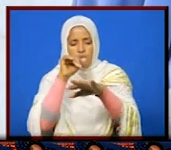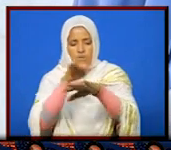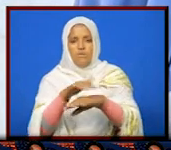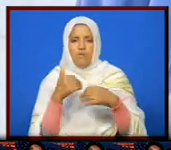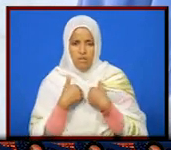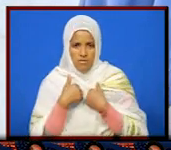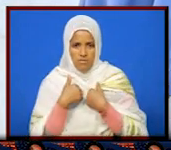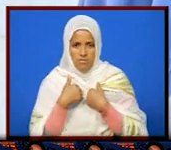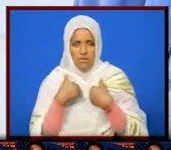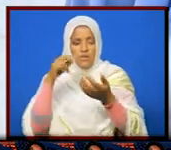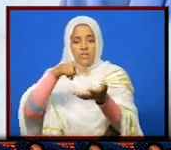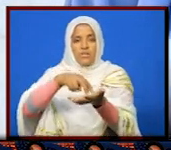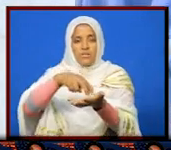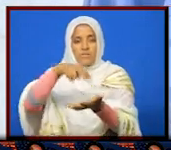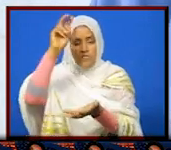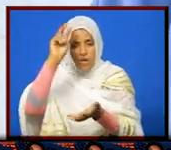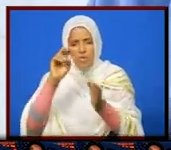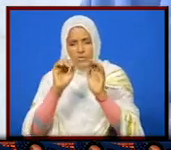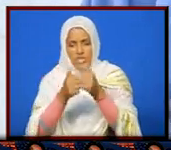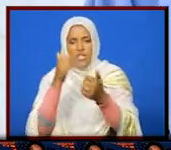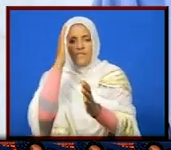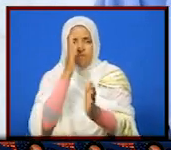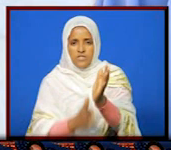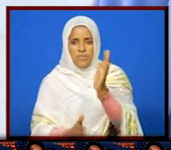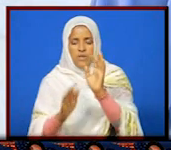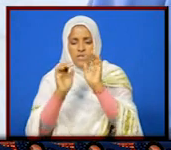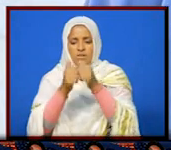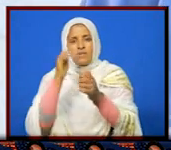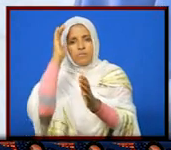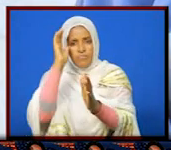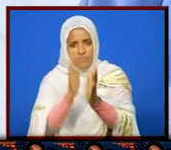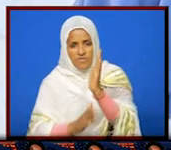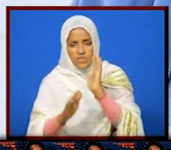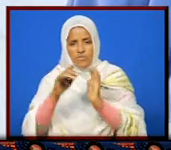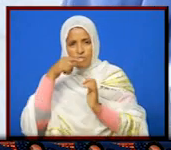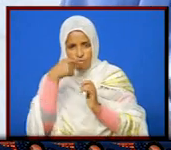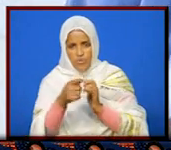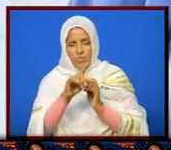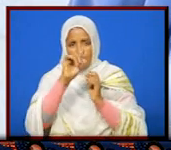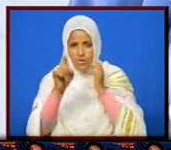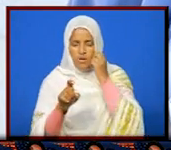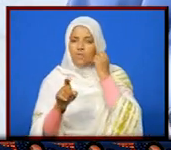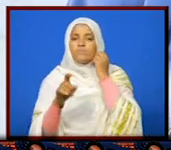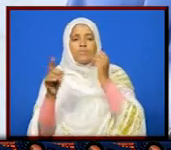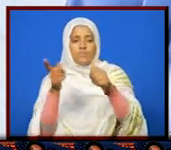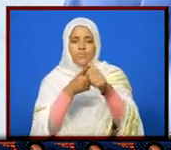ነው። ይልካቸዋል። ትንሣኤው ወይም ይሄ እንዴት ይፈጸማል እንዴት ነው የሚከናወነው ለሚለው